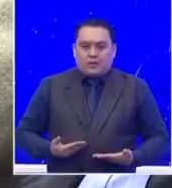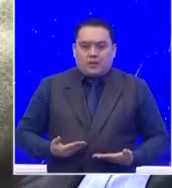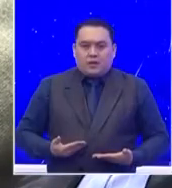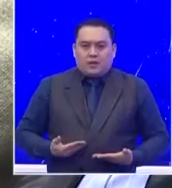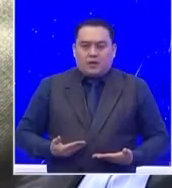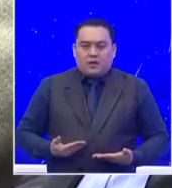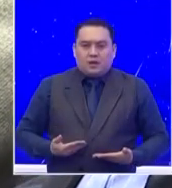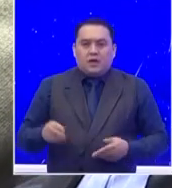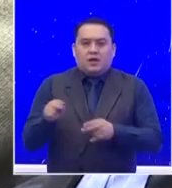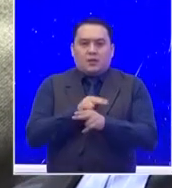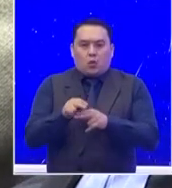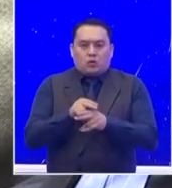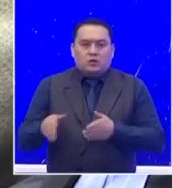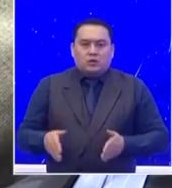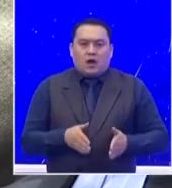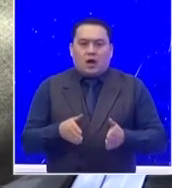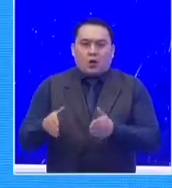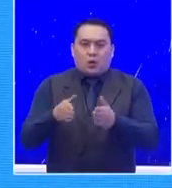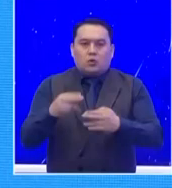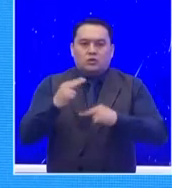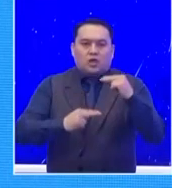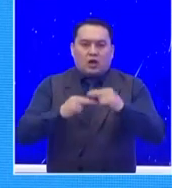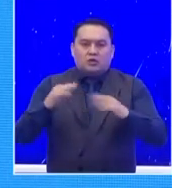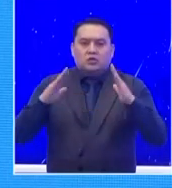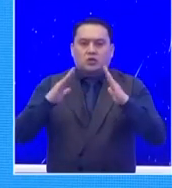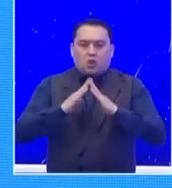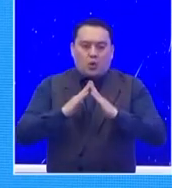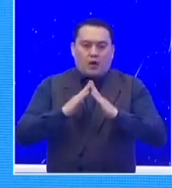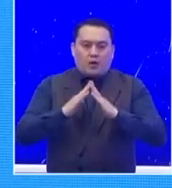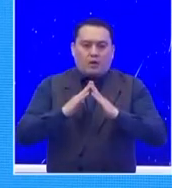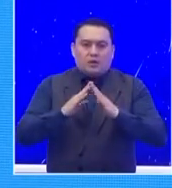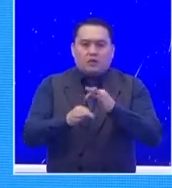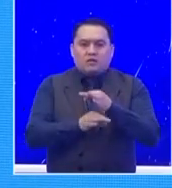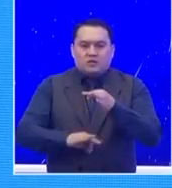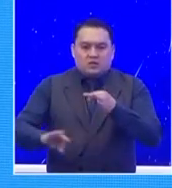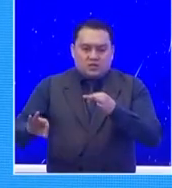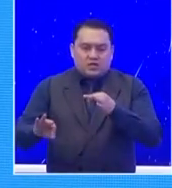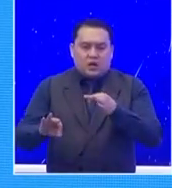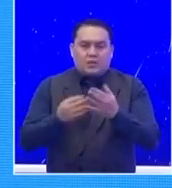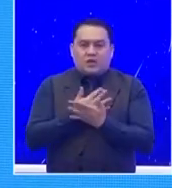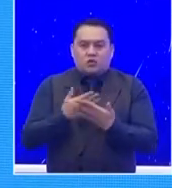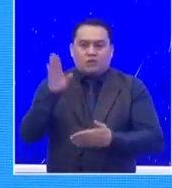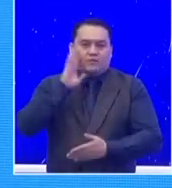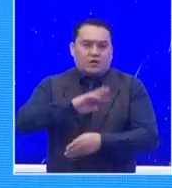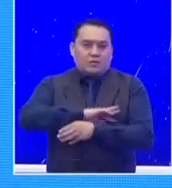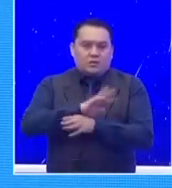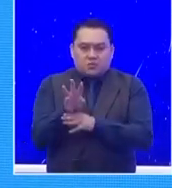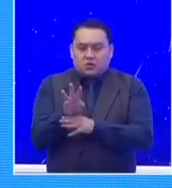числе ремонт дорог, строительство жилья с инженерными сетями,